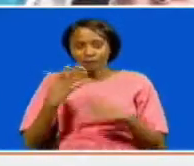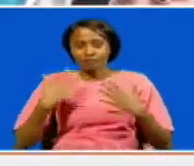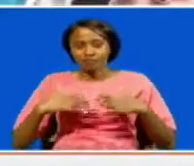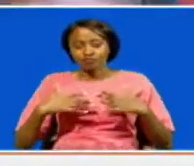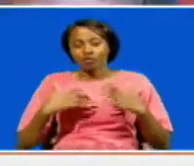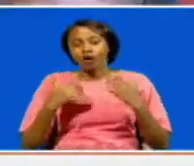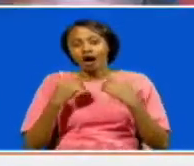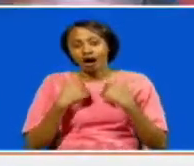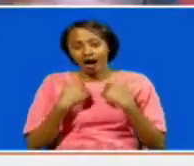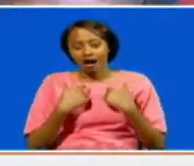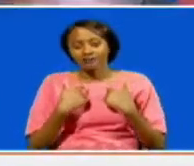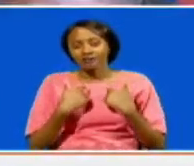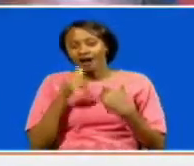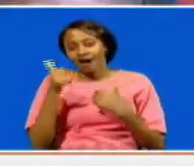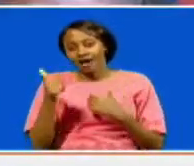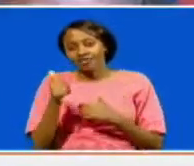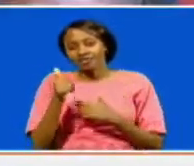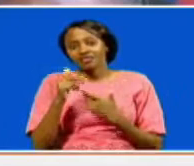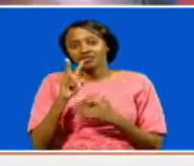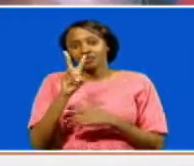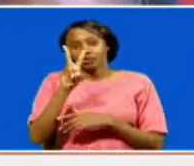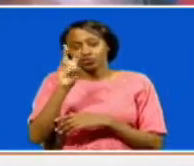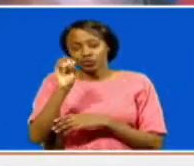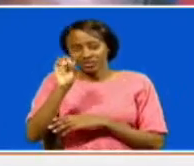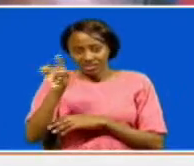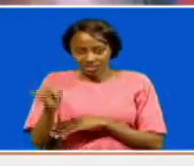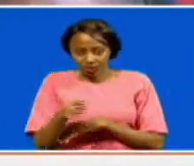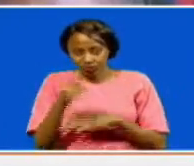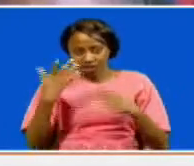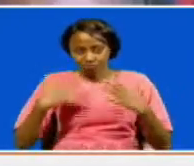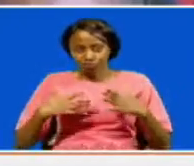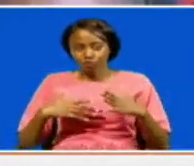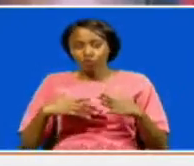huu, huku 20,000 wakitarajiwa kunufaika